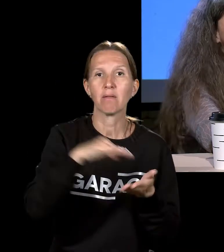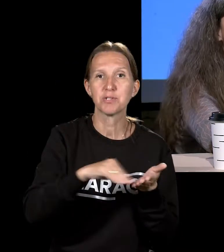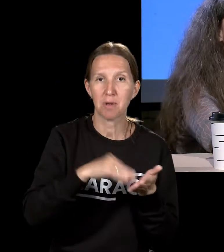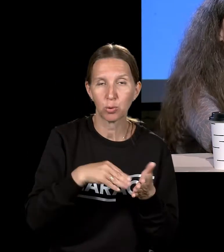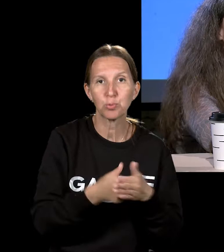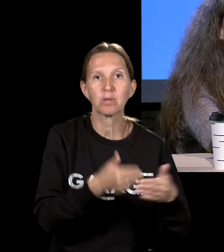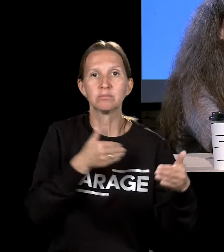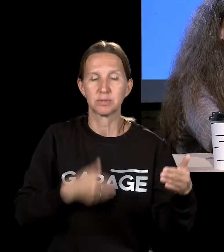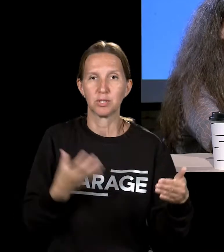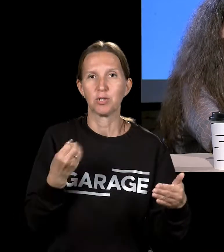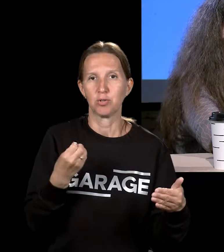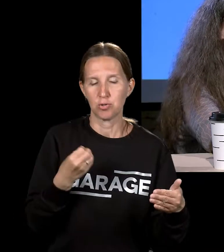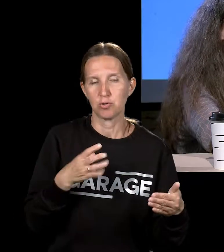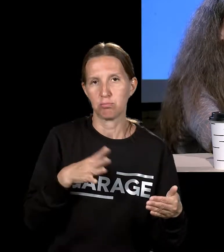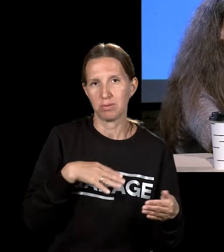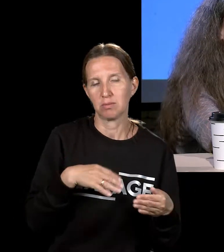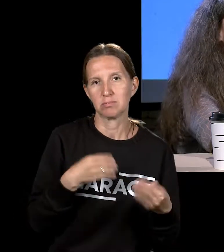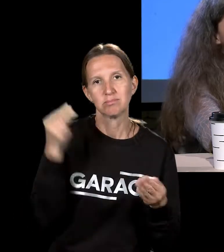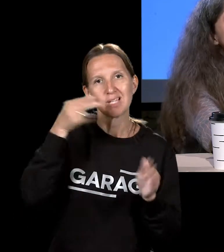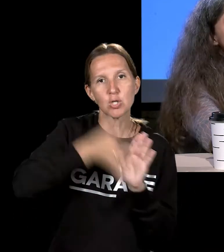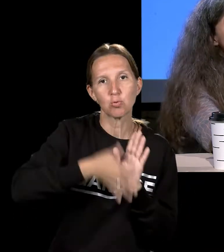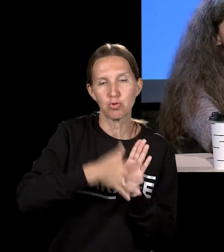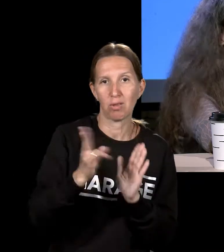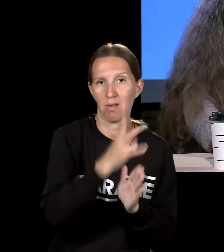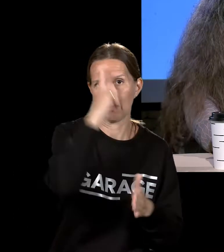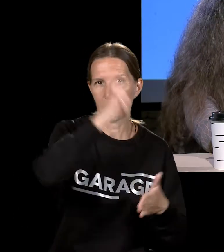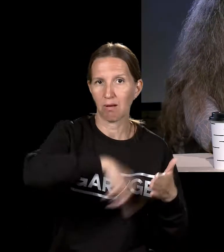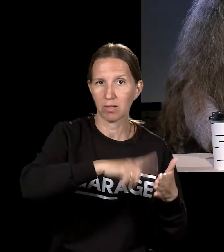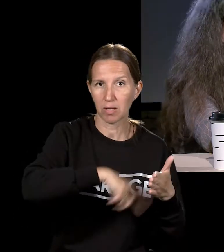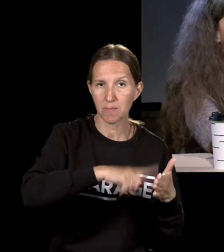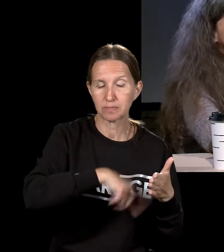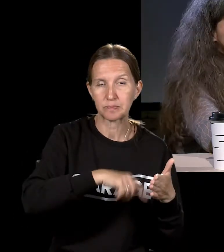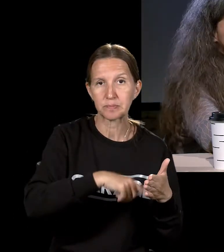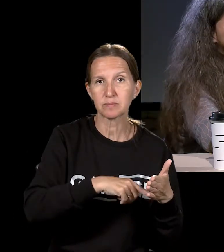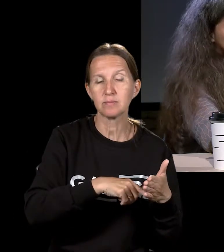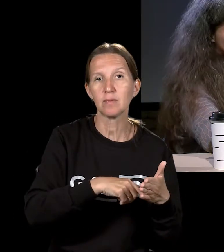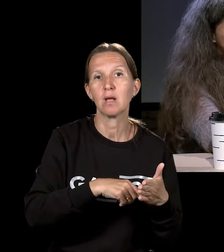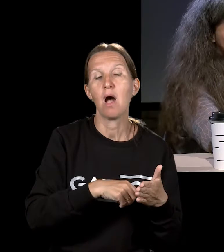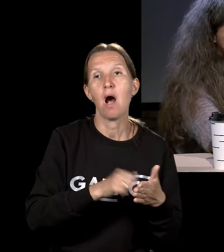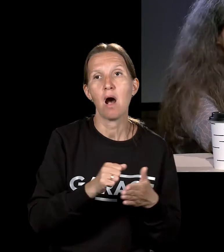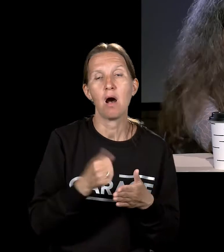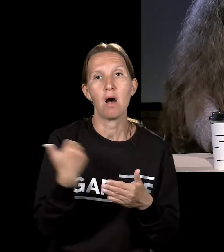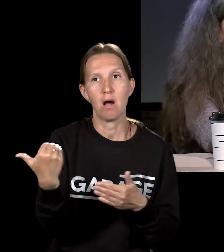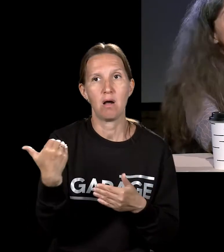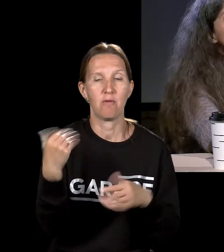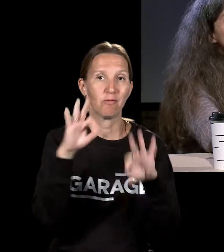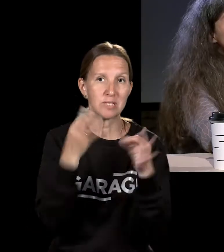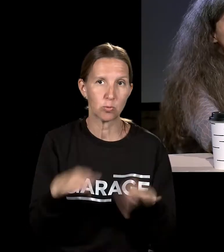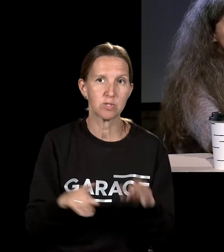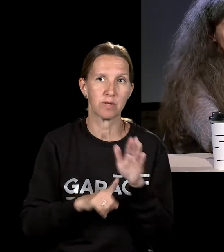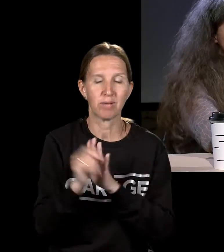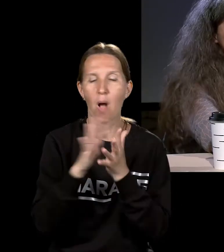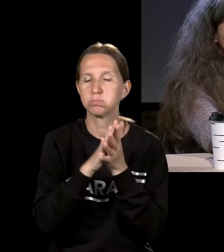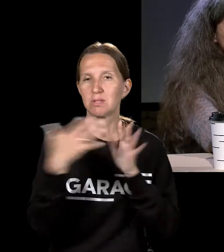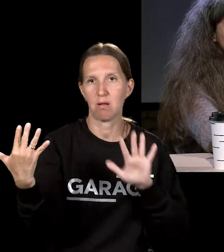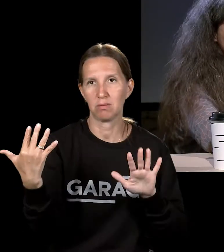и сравнительном изучении религий. И начинал он с абстрактного экспрессионизма, потому что с чего еще можно